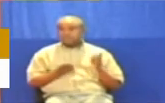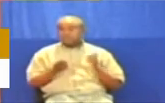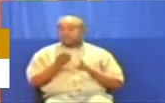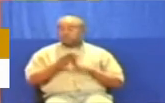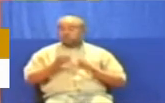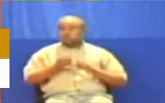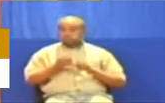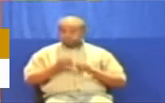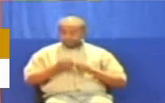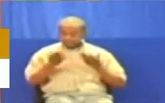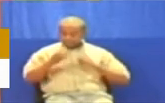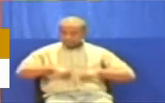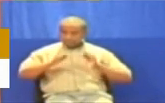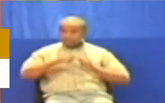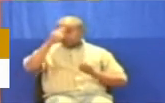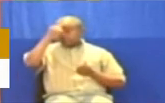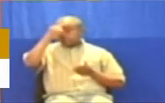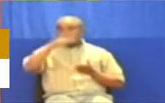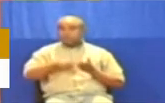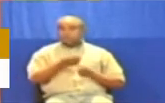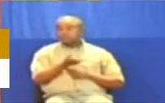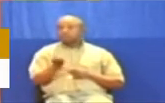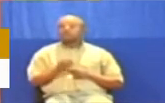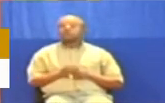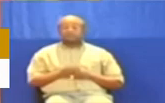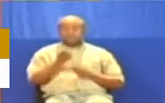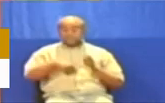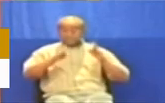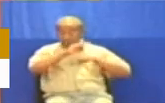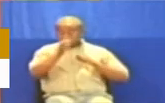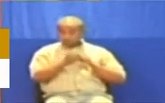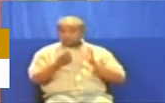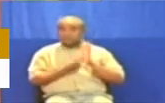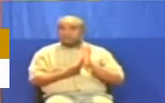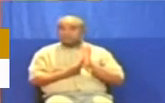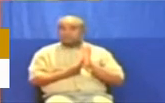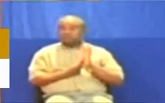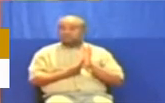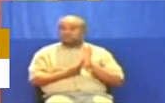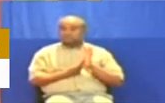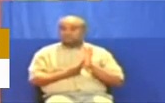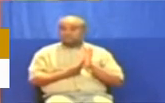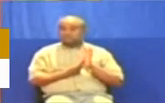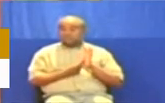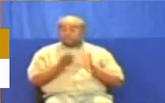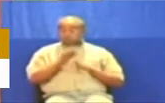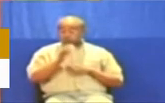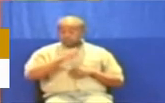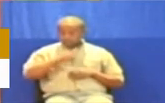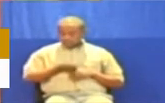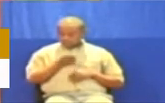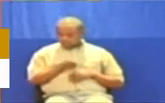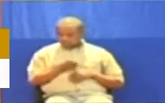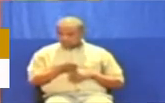authorizations. Ndio maana ikaelezwa kwamba kwenye kifungu cha 16 tunapozungumzia licenses tunazungumzia